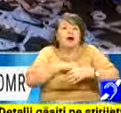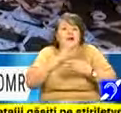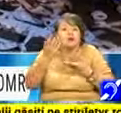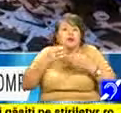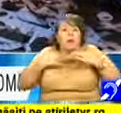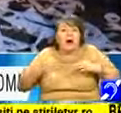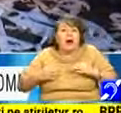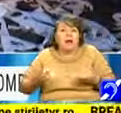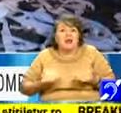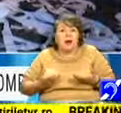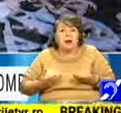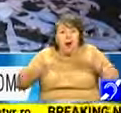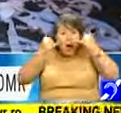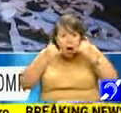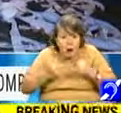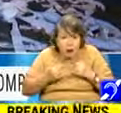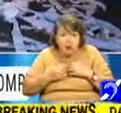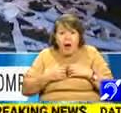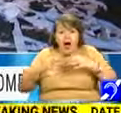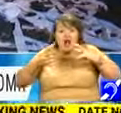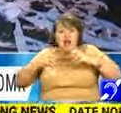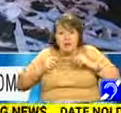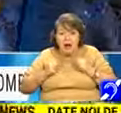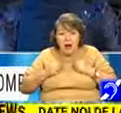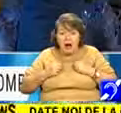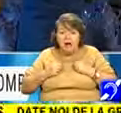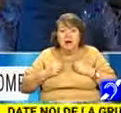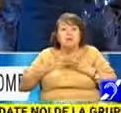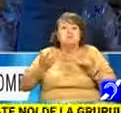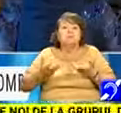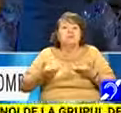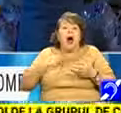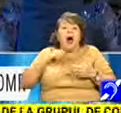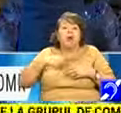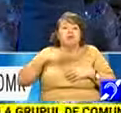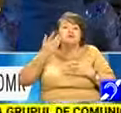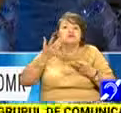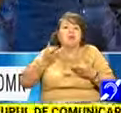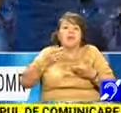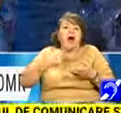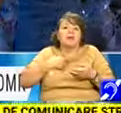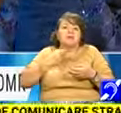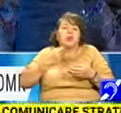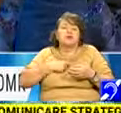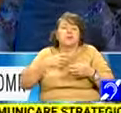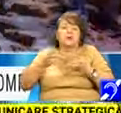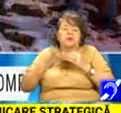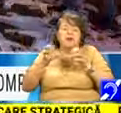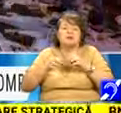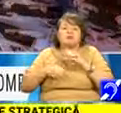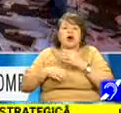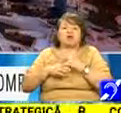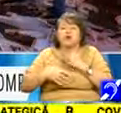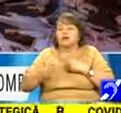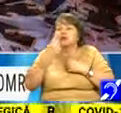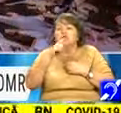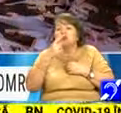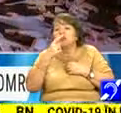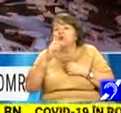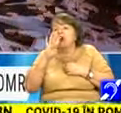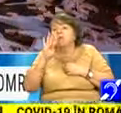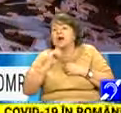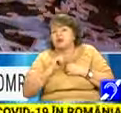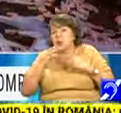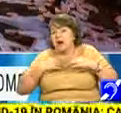față, Florin Câțu și actuala conducere liberală se mai bazează pe cel 112-114 parlamentare, au plecat până